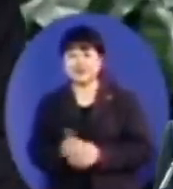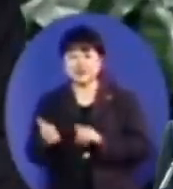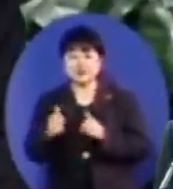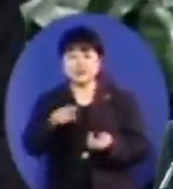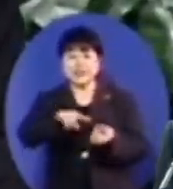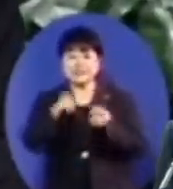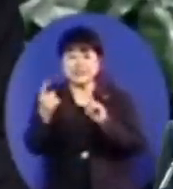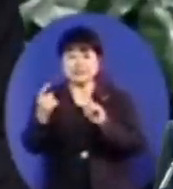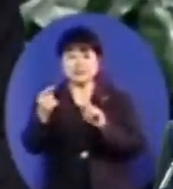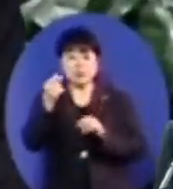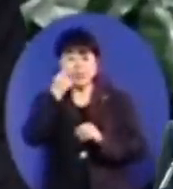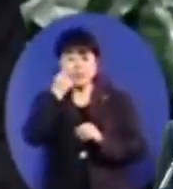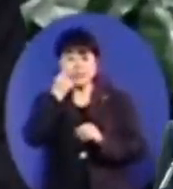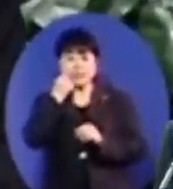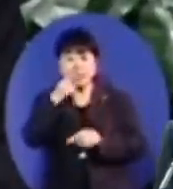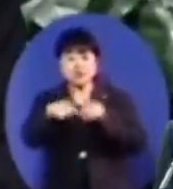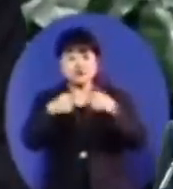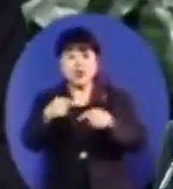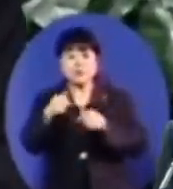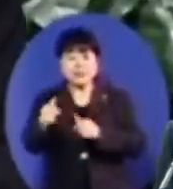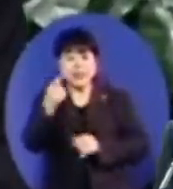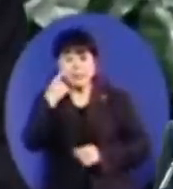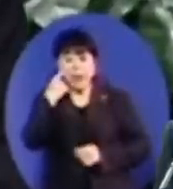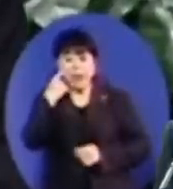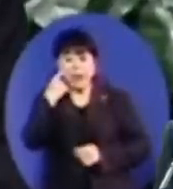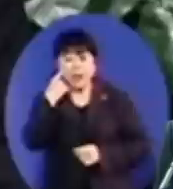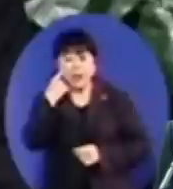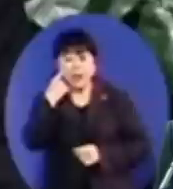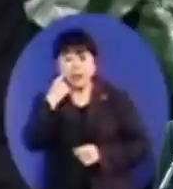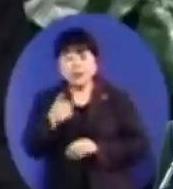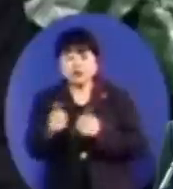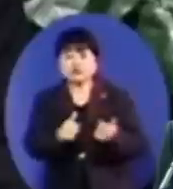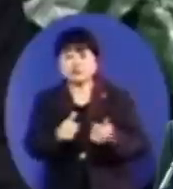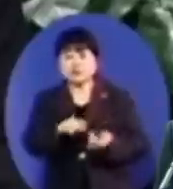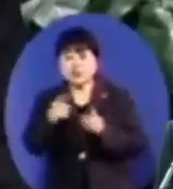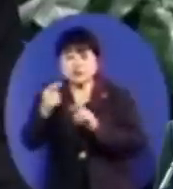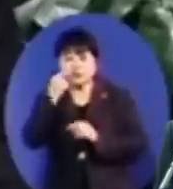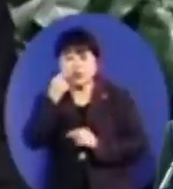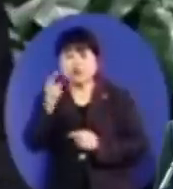죽었다가 살아나지도 못하는데 한번 따라해보라 하면 같이 죽어버리고 못 살아납니다.